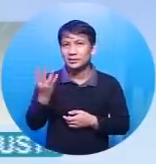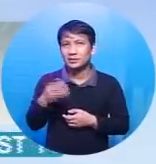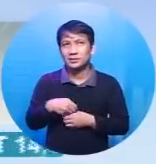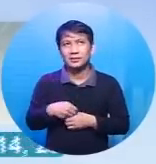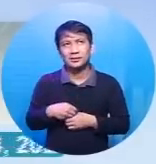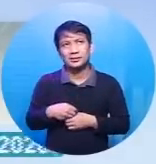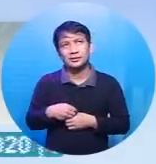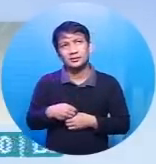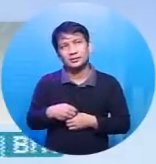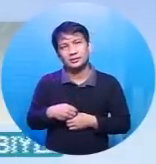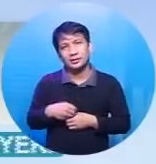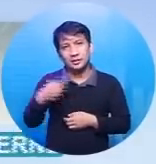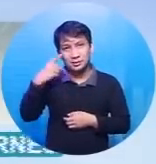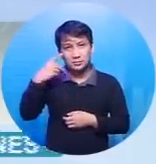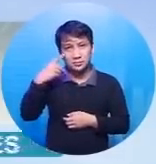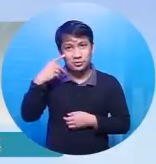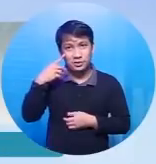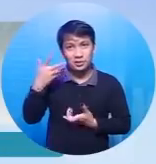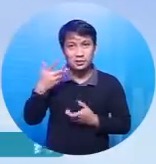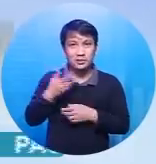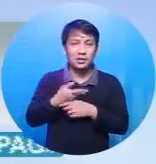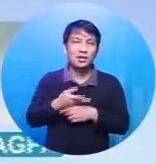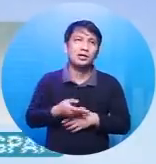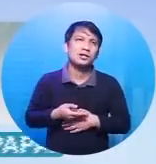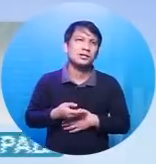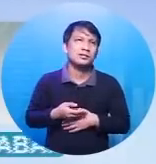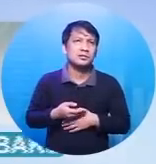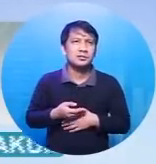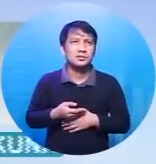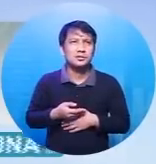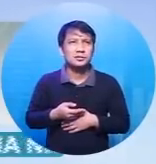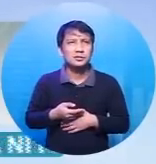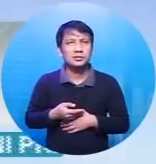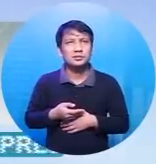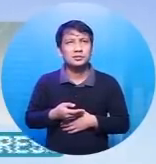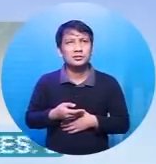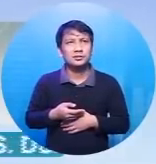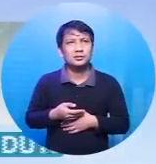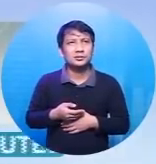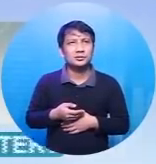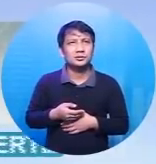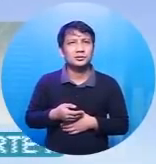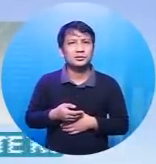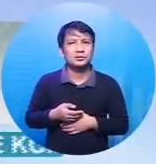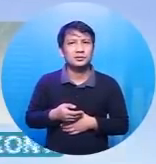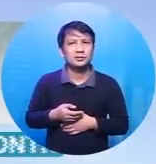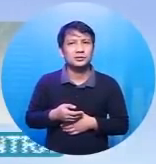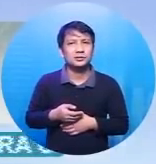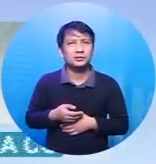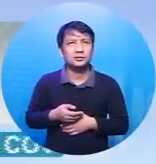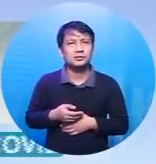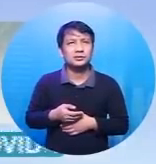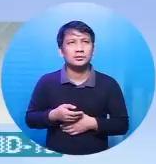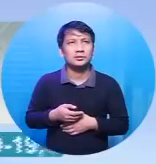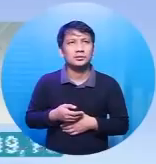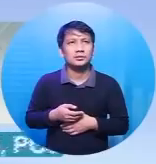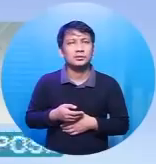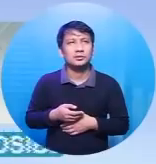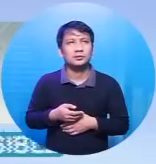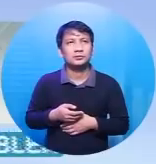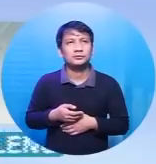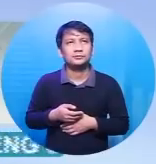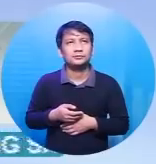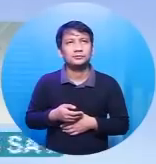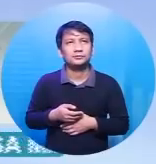producer? Dadahil na natin. Dapat nanonood kayo dahil kung hindi, mababaliwala. May invalid.